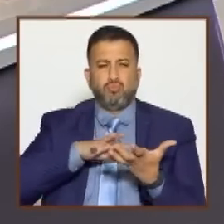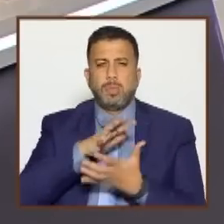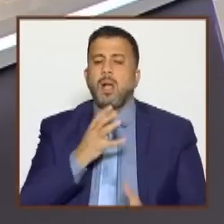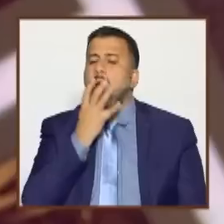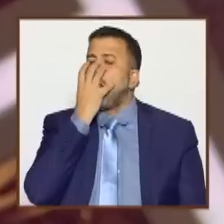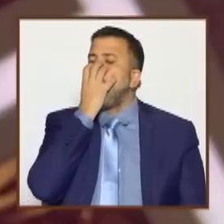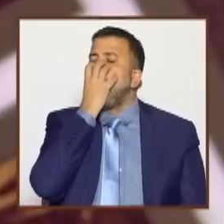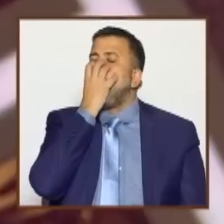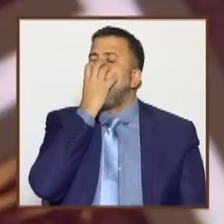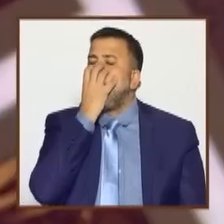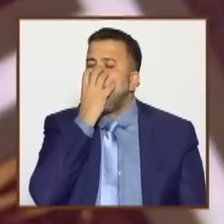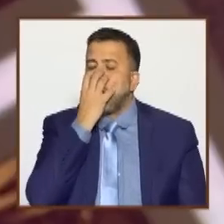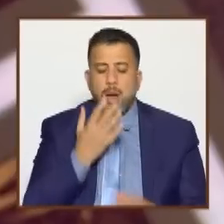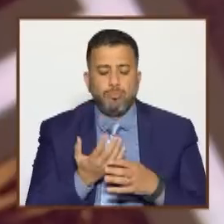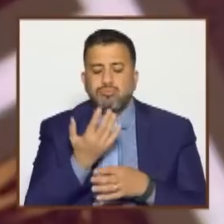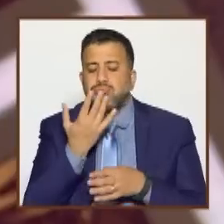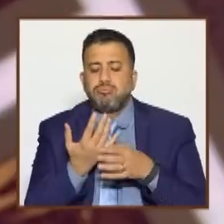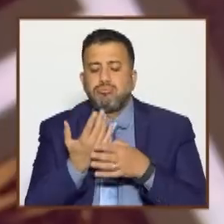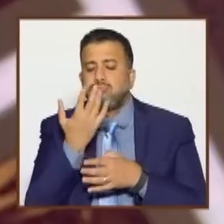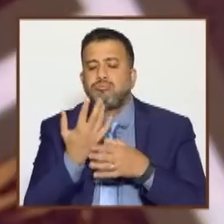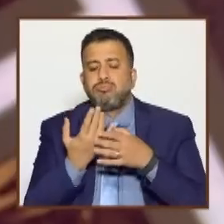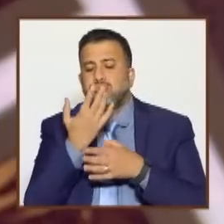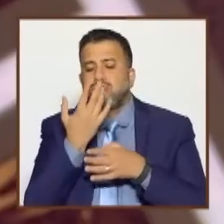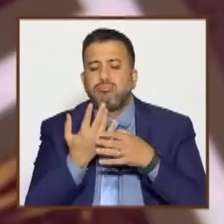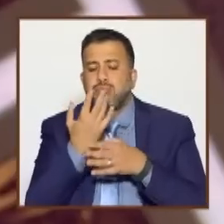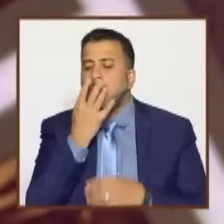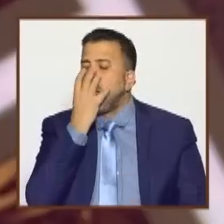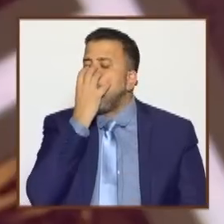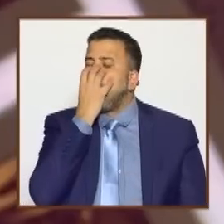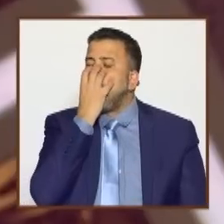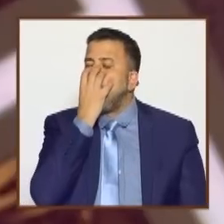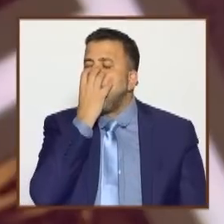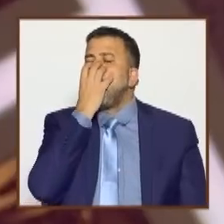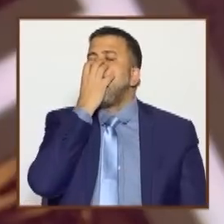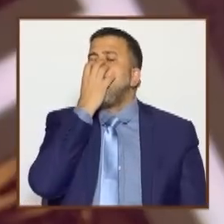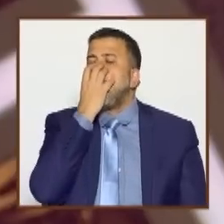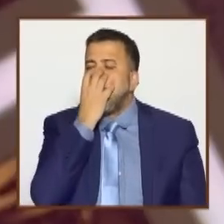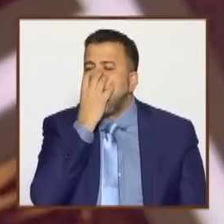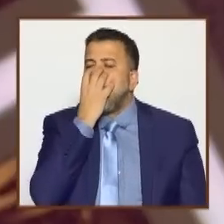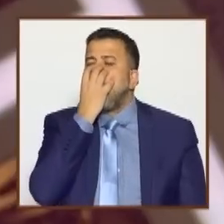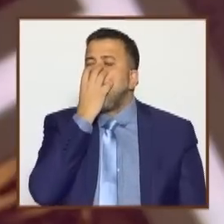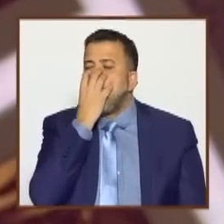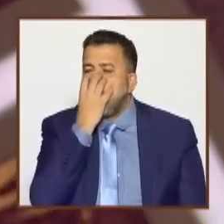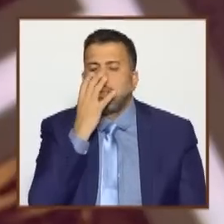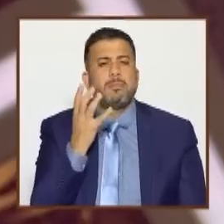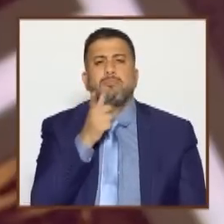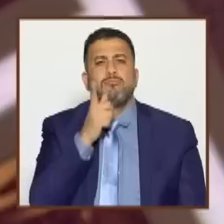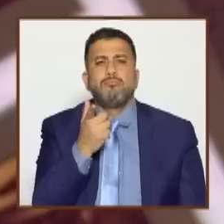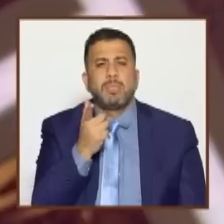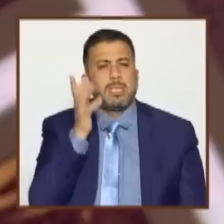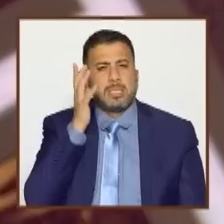معروف بخار ويوضع مثل الكمام على الأنف والفم، تقول احنا احيانا نستخدمه